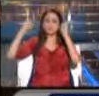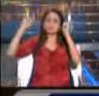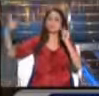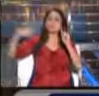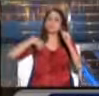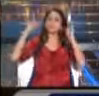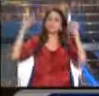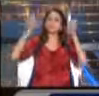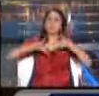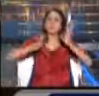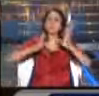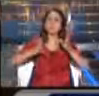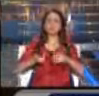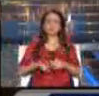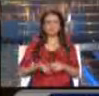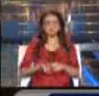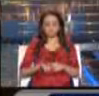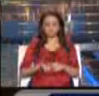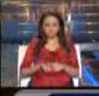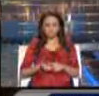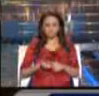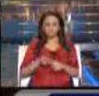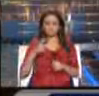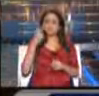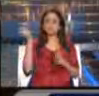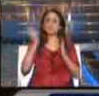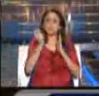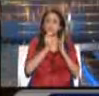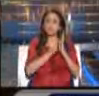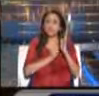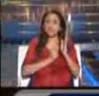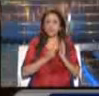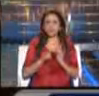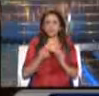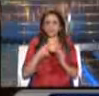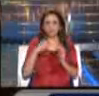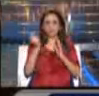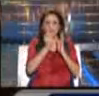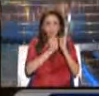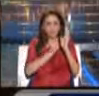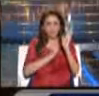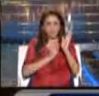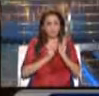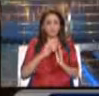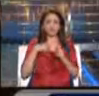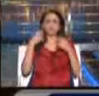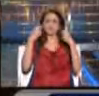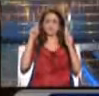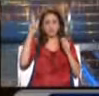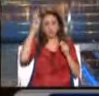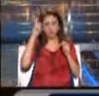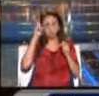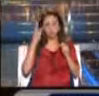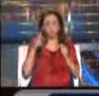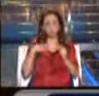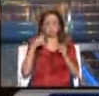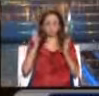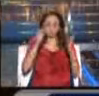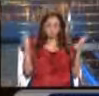اولاد، لكن هم بيحيدوا عن الطريق الصحيح. والكتابات كلها بتقول كده، انا متابع كتابات الكابتن شوقي سواء في الاخبار او في الكره والملاعب،